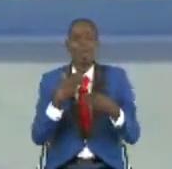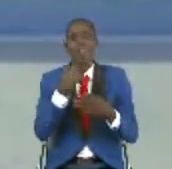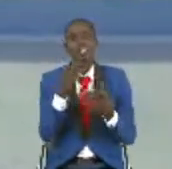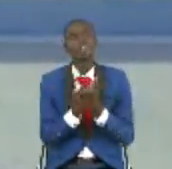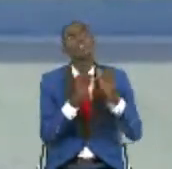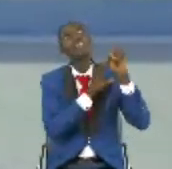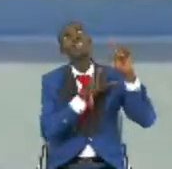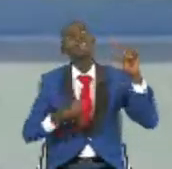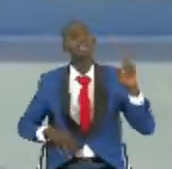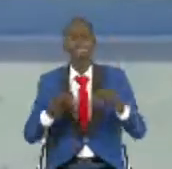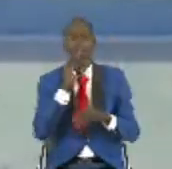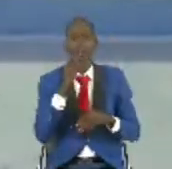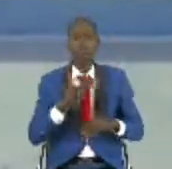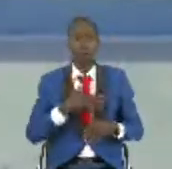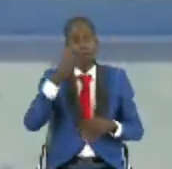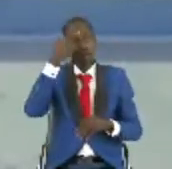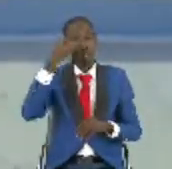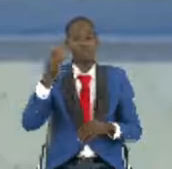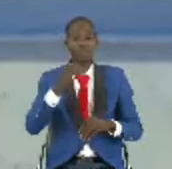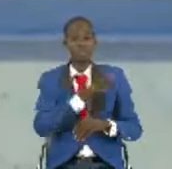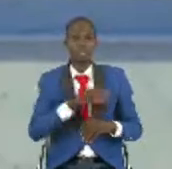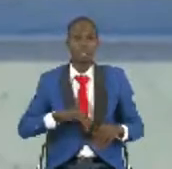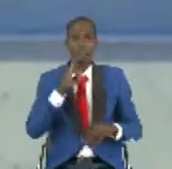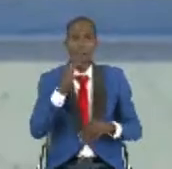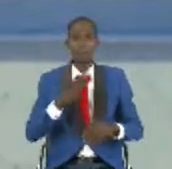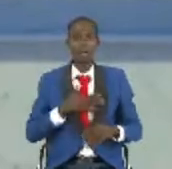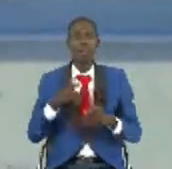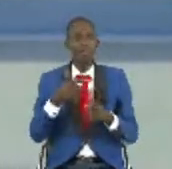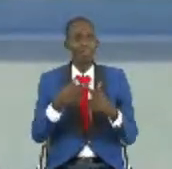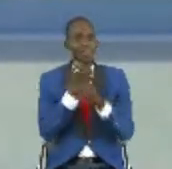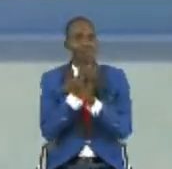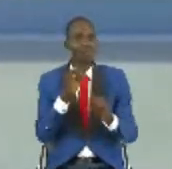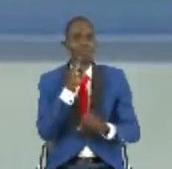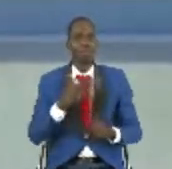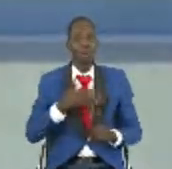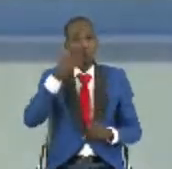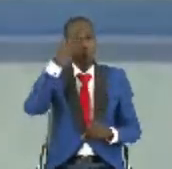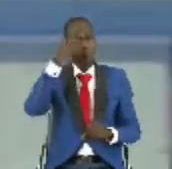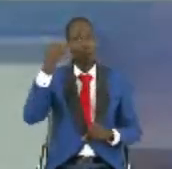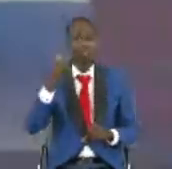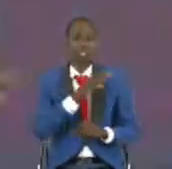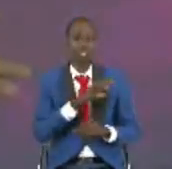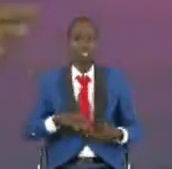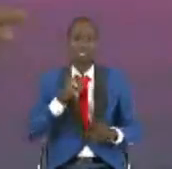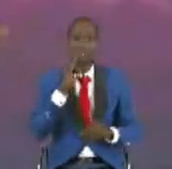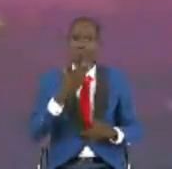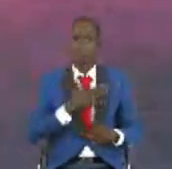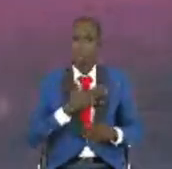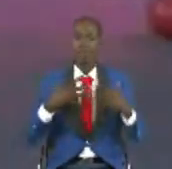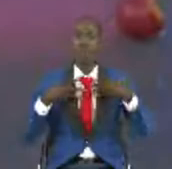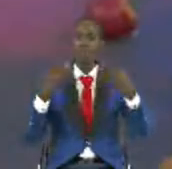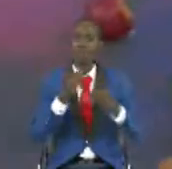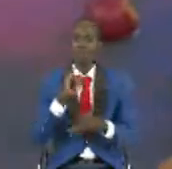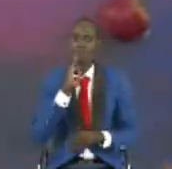moi. Parce que Christ est à moi, le salut est à moi. Parce que Christ est à moi, la guérison est à